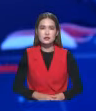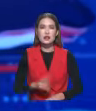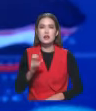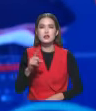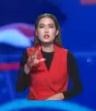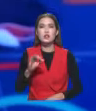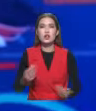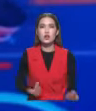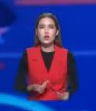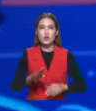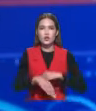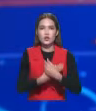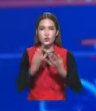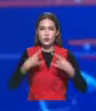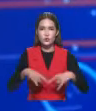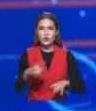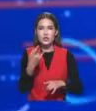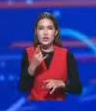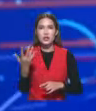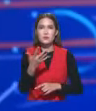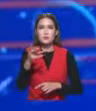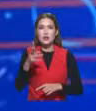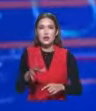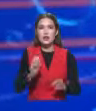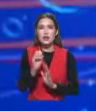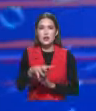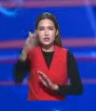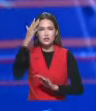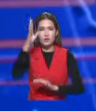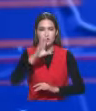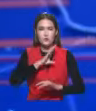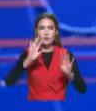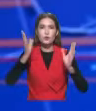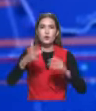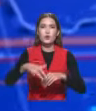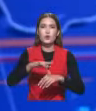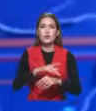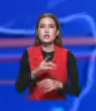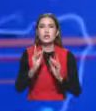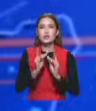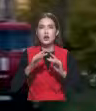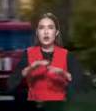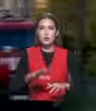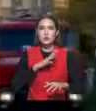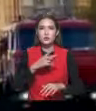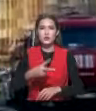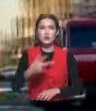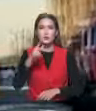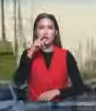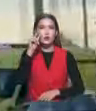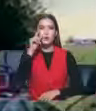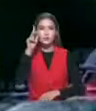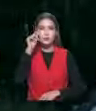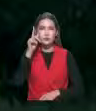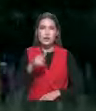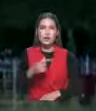Қызылжар тұрғыны жаңа туған нәрестесін 5-ші қабаттан лақтырмақшы болған. Оқиға қаладағы жатақханалардың бірінде болған. 23 жастағы жігіт ішімдікке